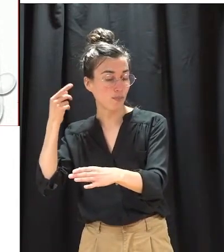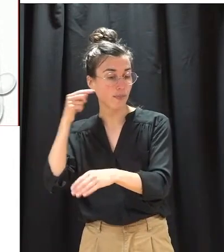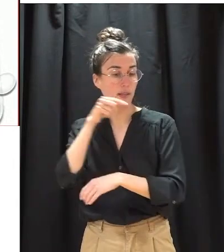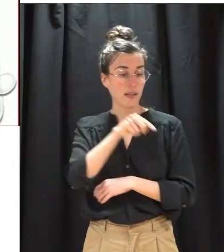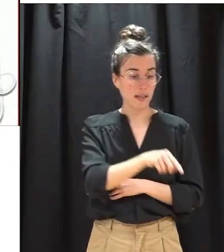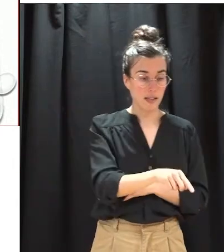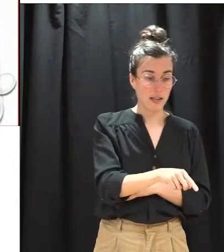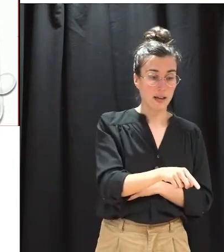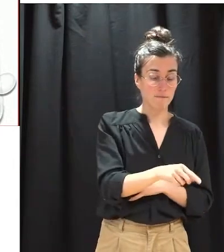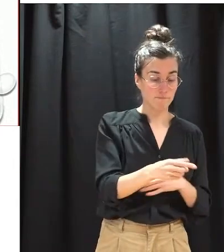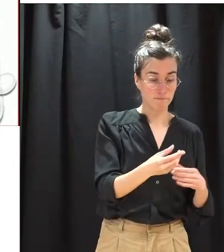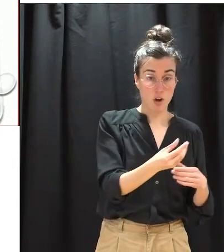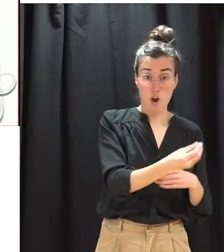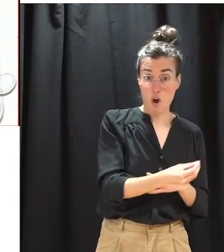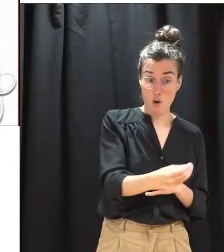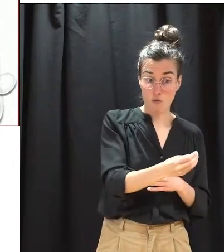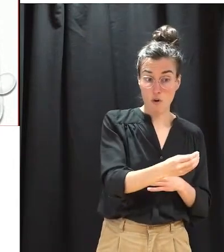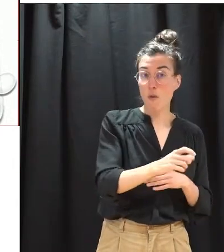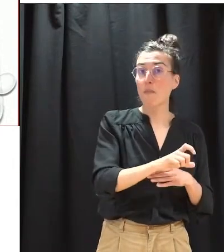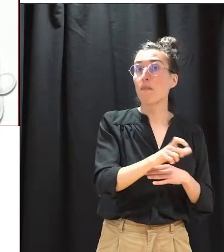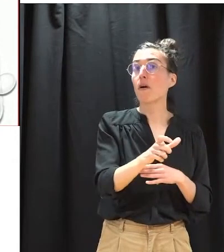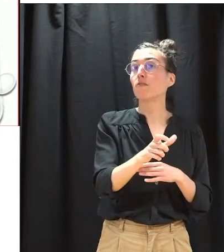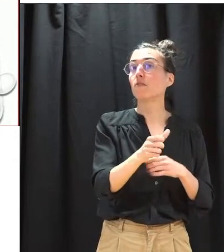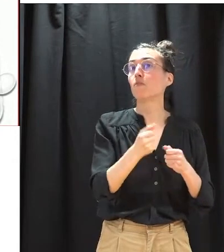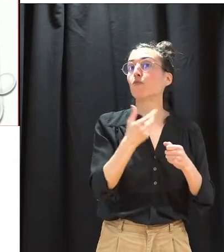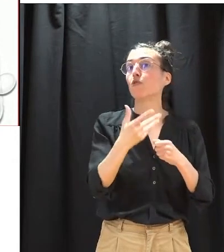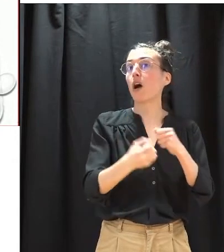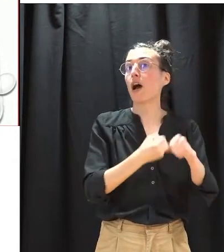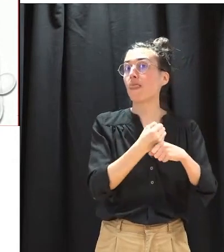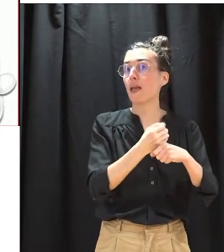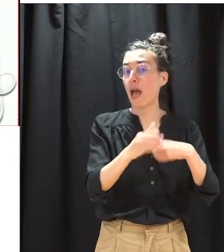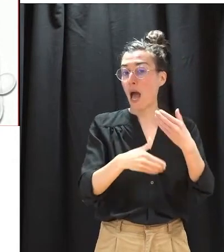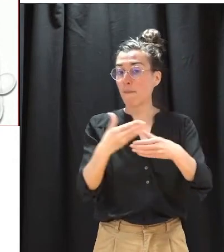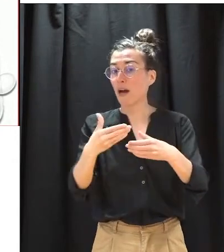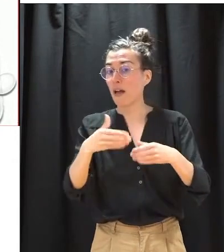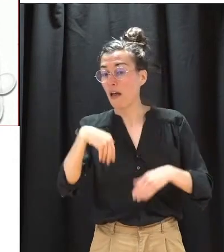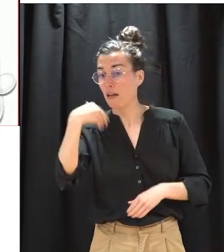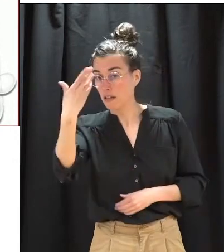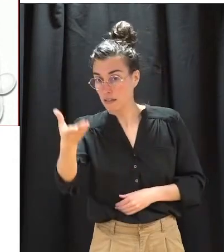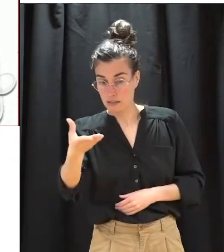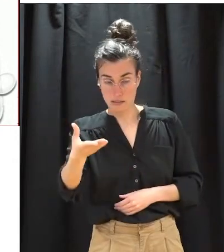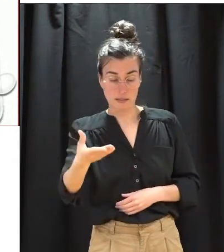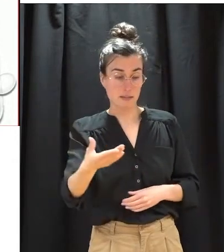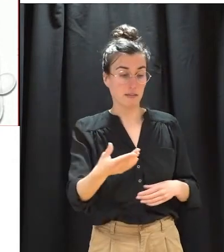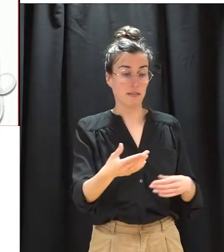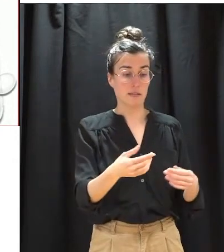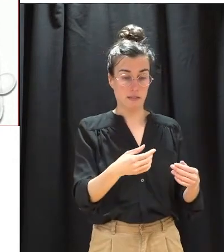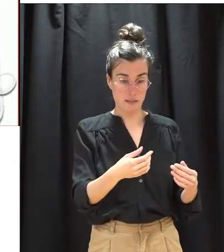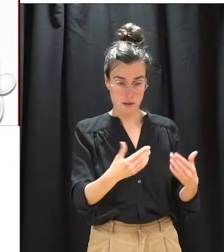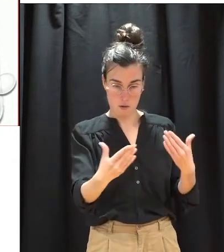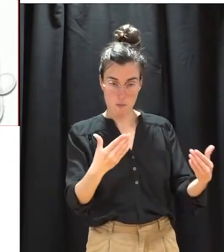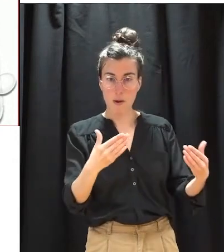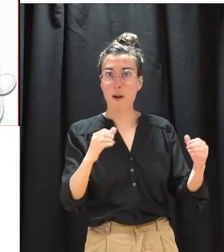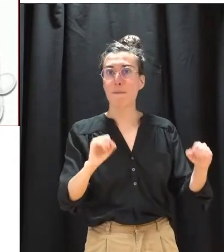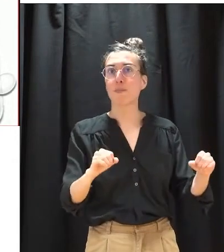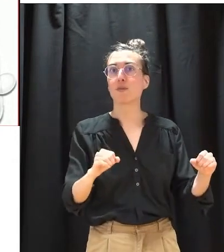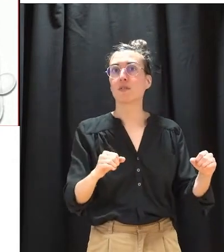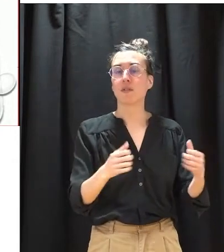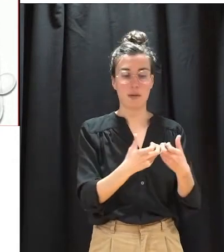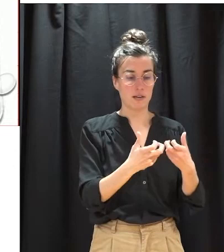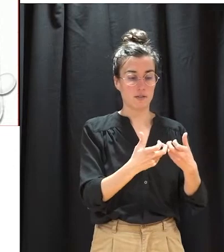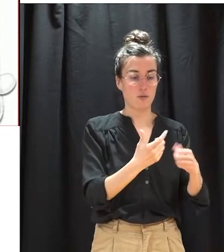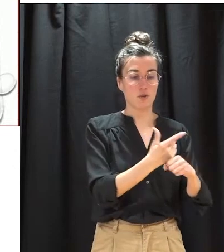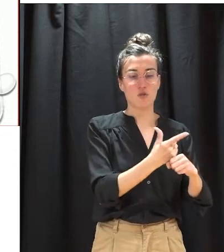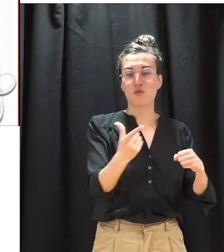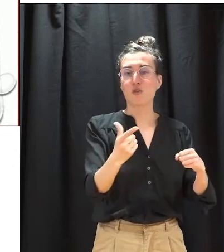pu revoir plusieurs années après. Donc, certains que j'ai pu revoir 2 ans et un autre 1 an après. Donc, c'est ces études de cas que je